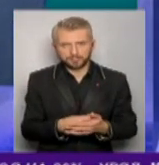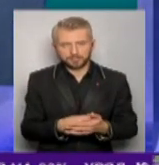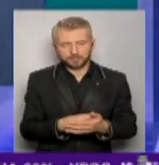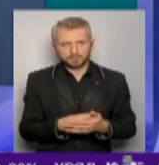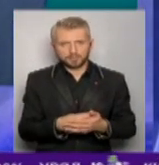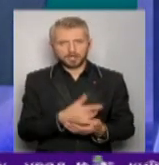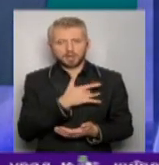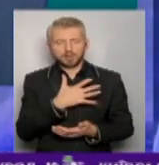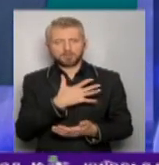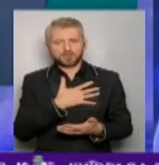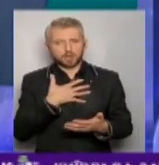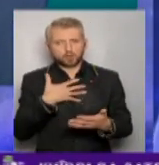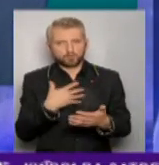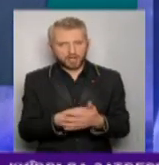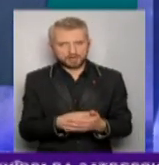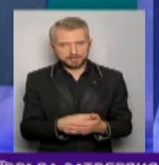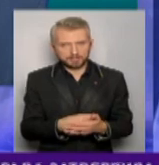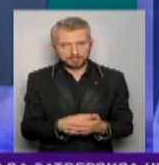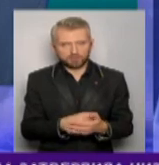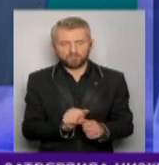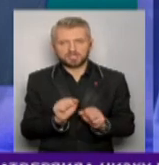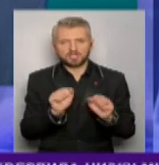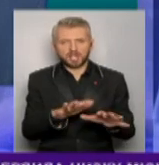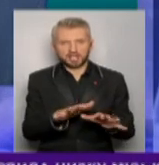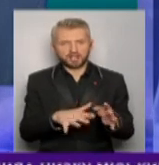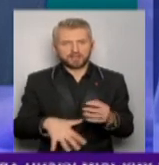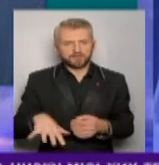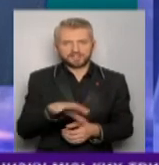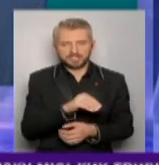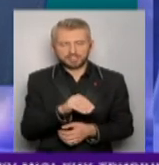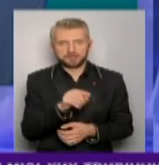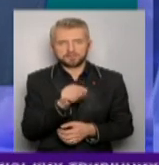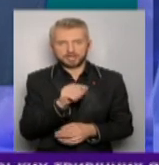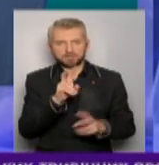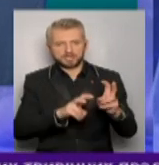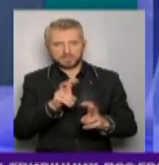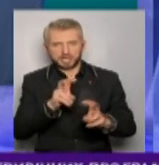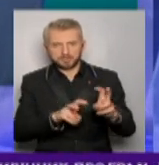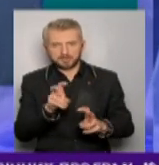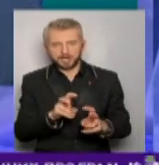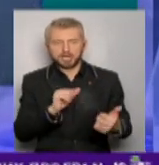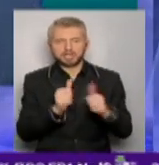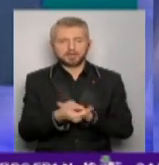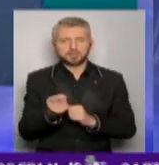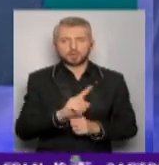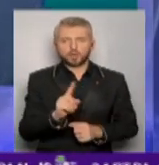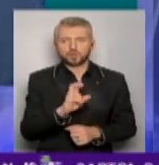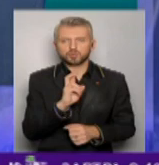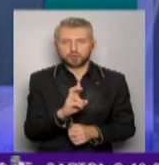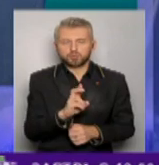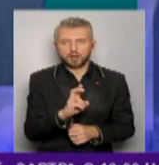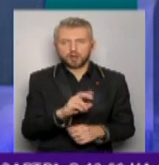власність. Приватну власність віддали всі ці підприємства. Замість того,